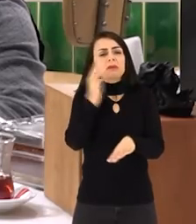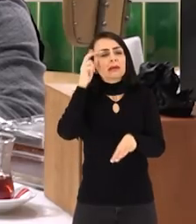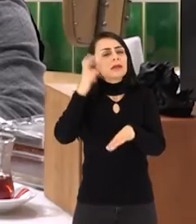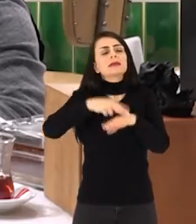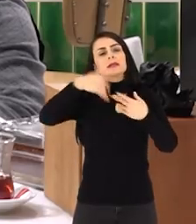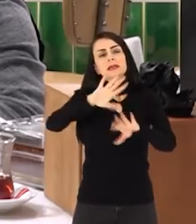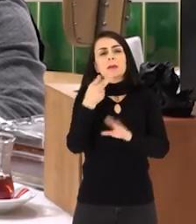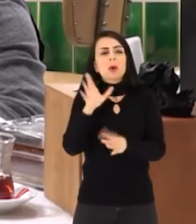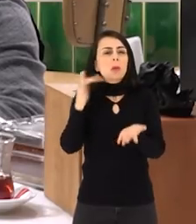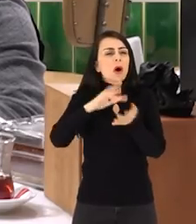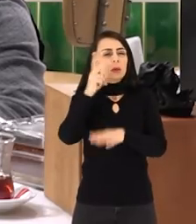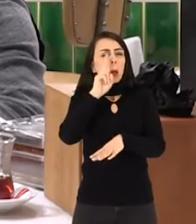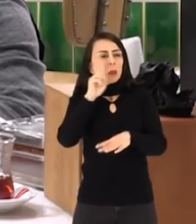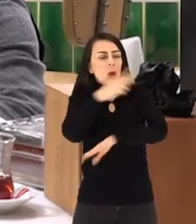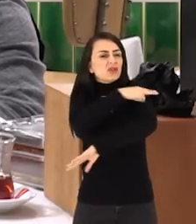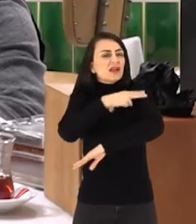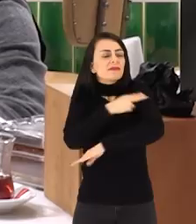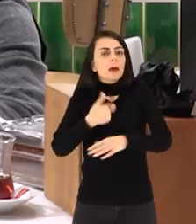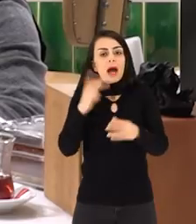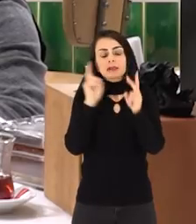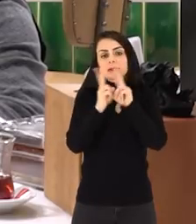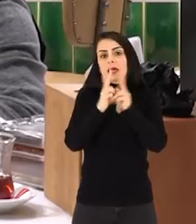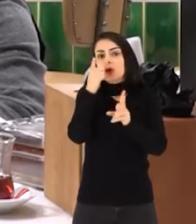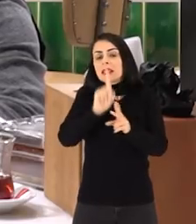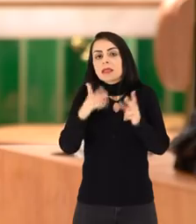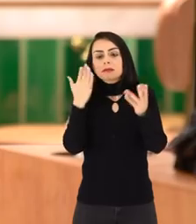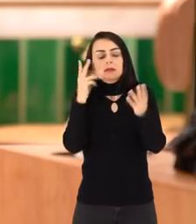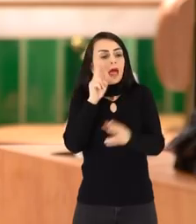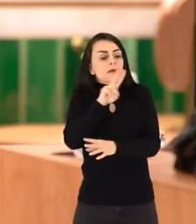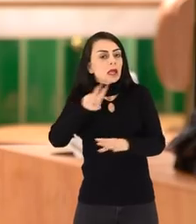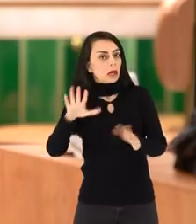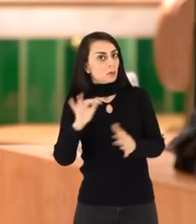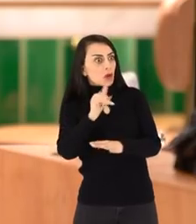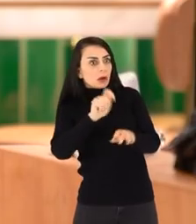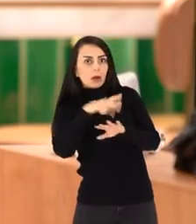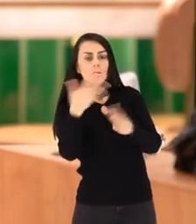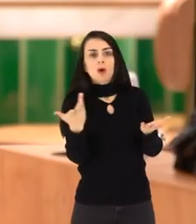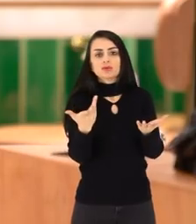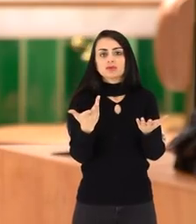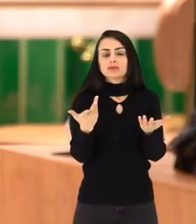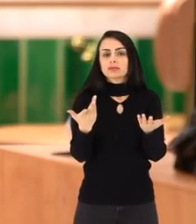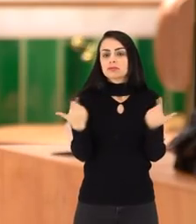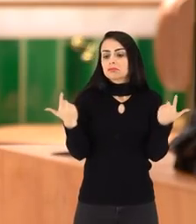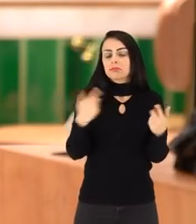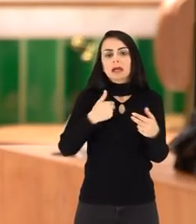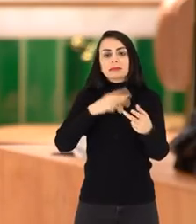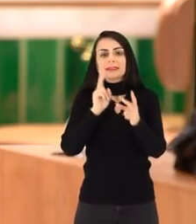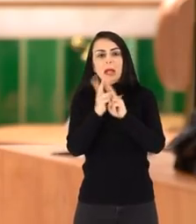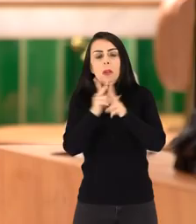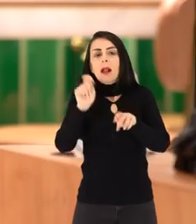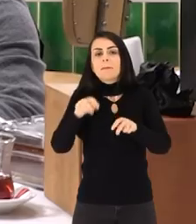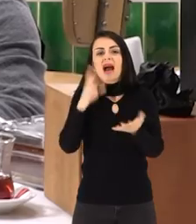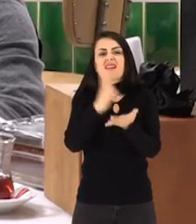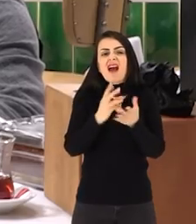Orta son falan da ilk tiyatro izlediğimde ben mesela. Ama bütün bunları ilkokulda başlamıştım evet. Enteresan de, yani. Ben de tiyatro yapmaya karar